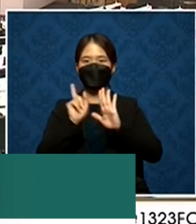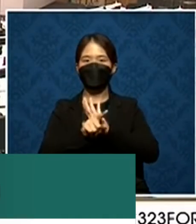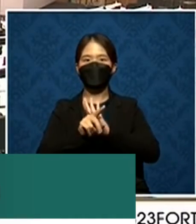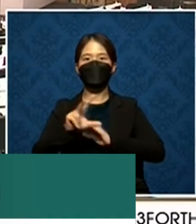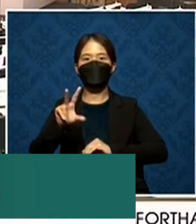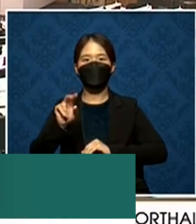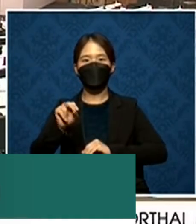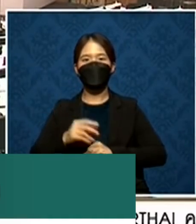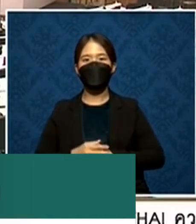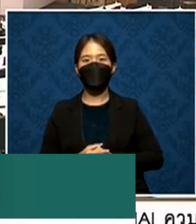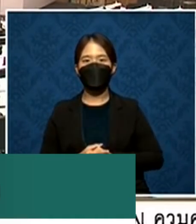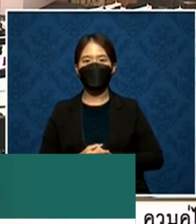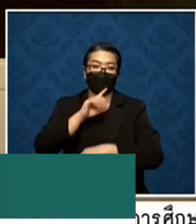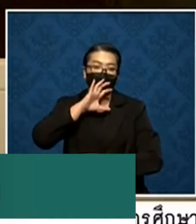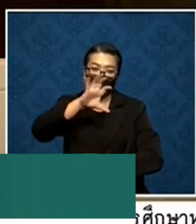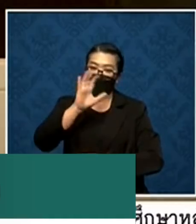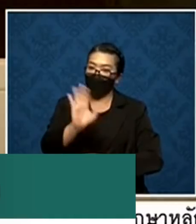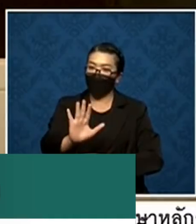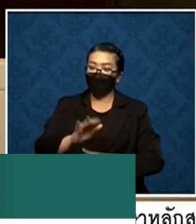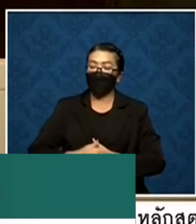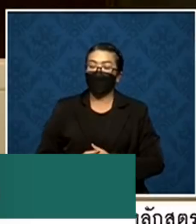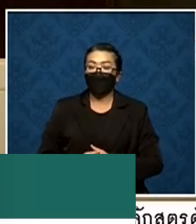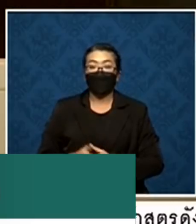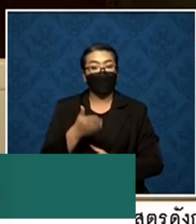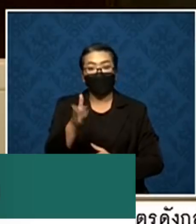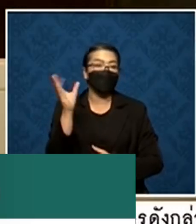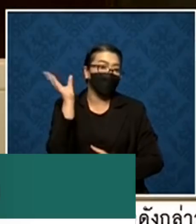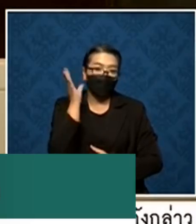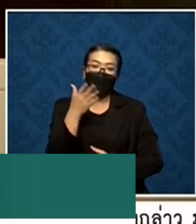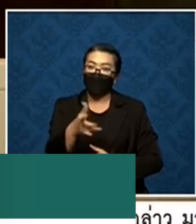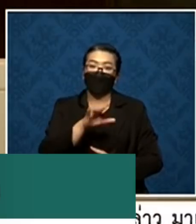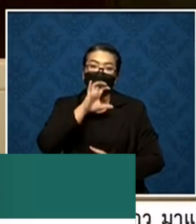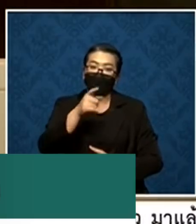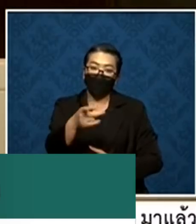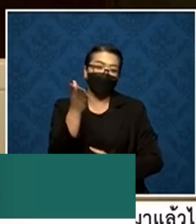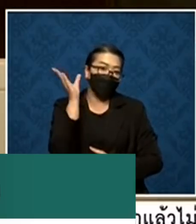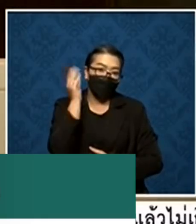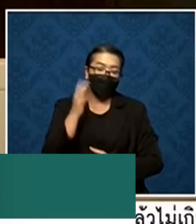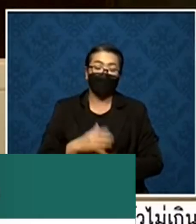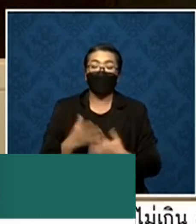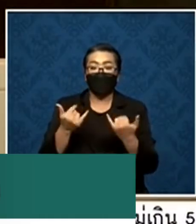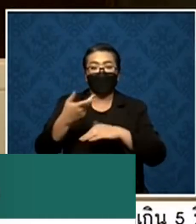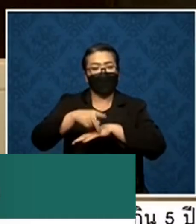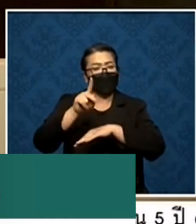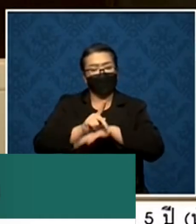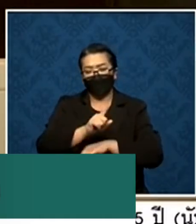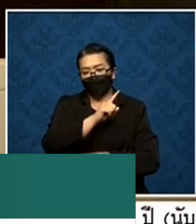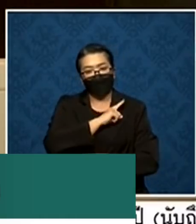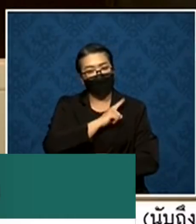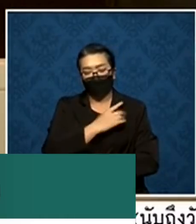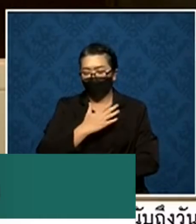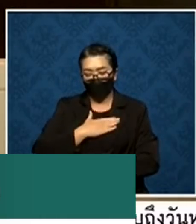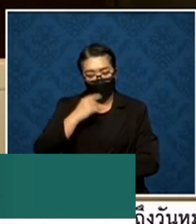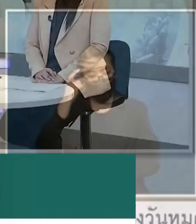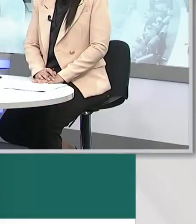ลยทำให้สมาชิกในสภาเนี่ยส่วนหนึ่งเขาไม่รับซึ่งปกติไม่ค่อยเหนื่อยครับกรรมการศึกษาแล้วก็จะผ่านไปแต่นี่